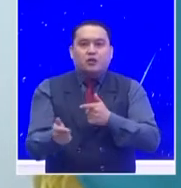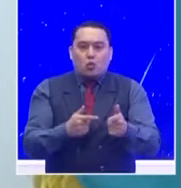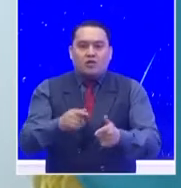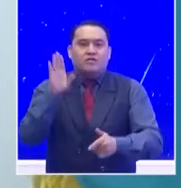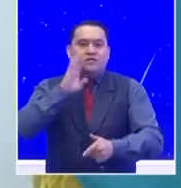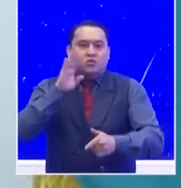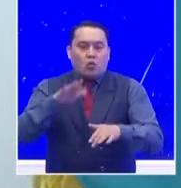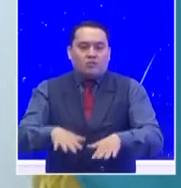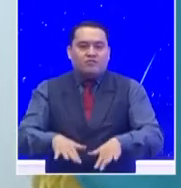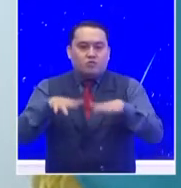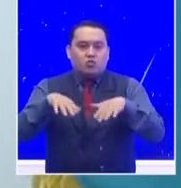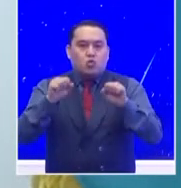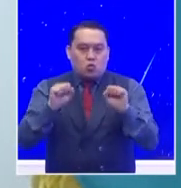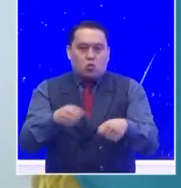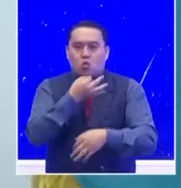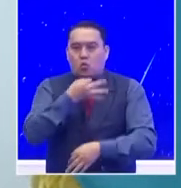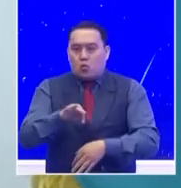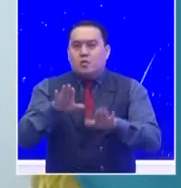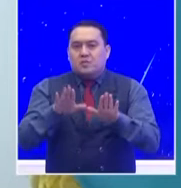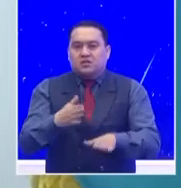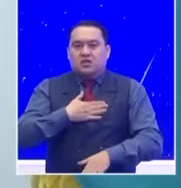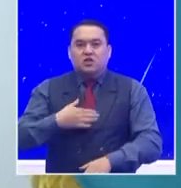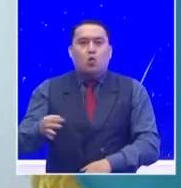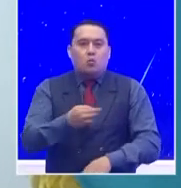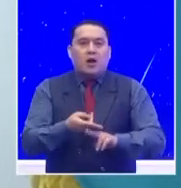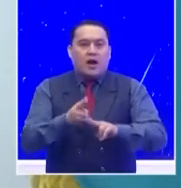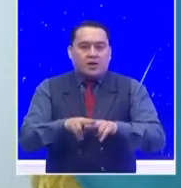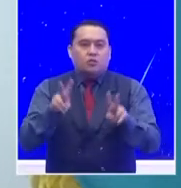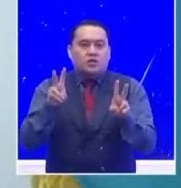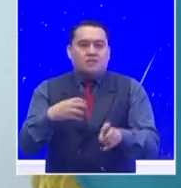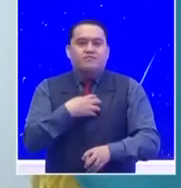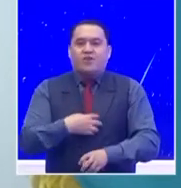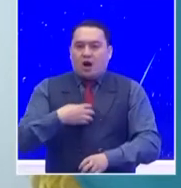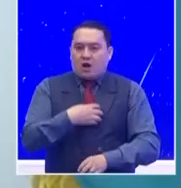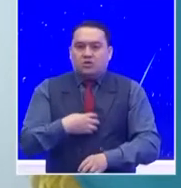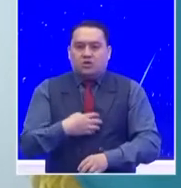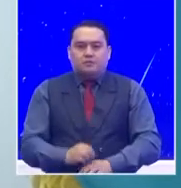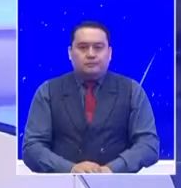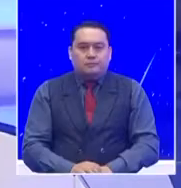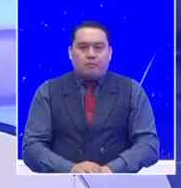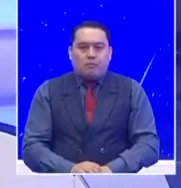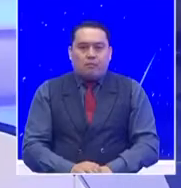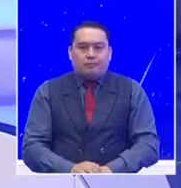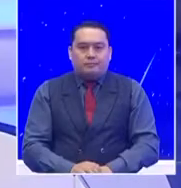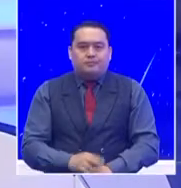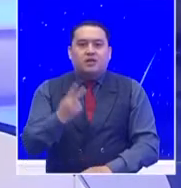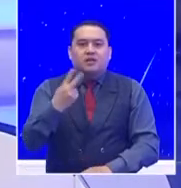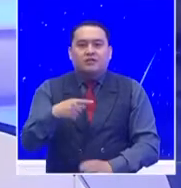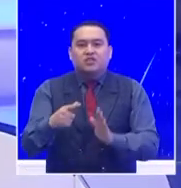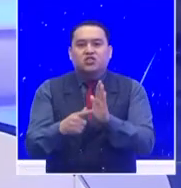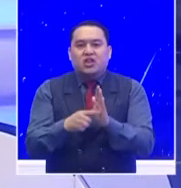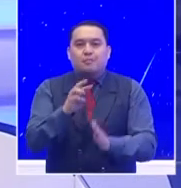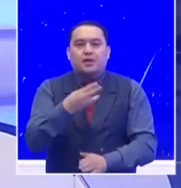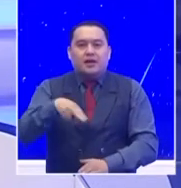Паводки могут случиться в любое время, в любом месте нашей области. Поэтому тема носит самый актуальный характер. На сумму